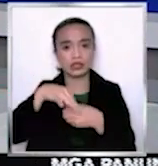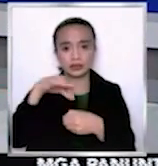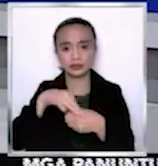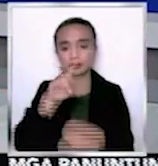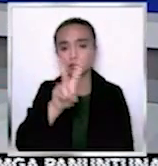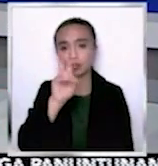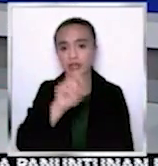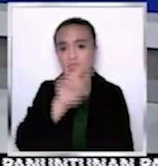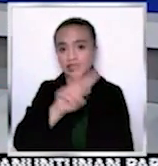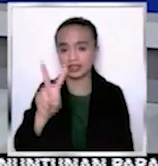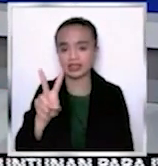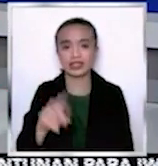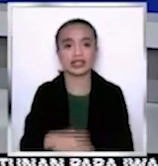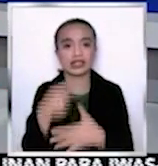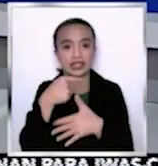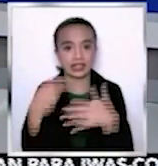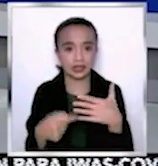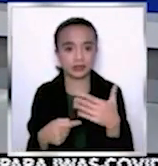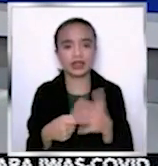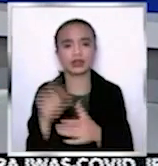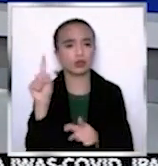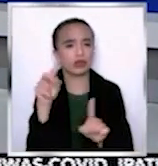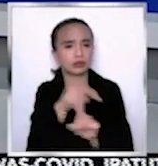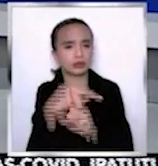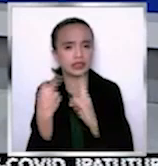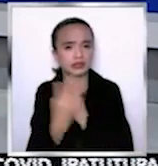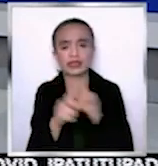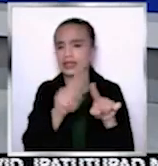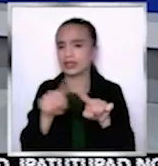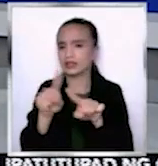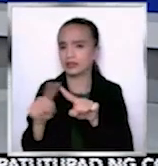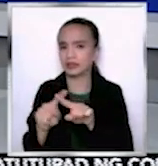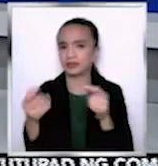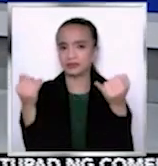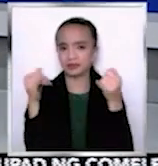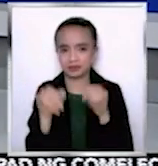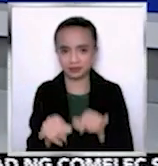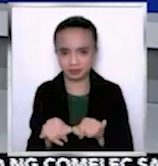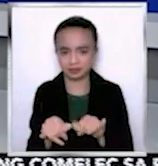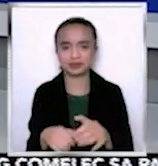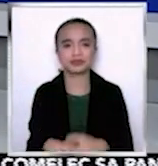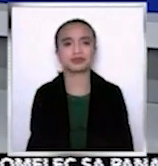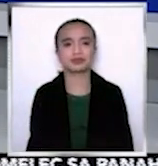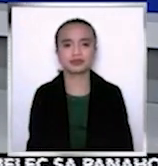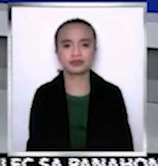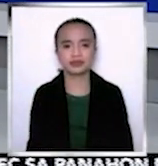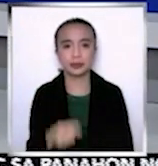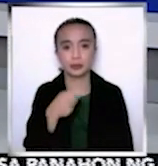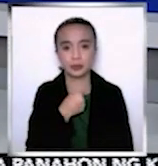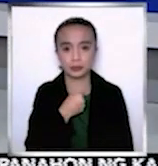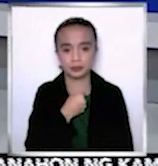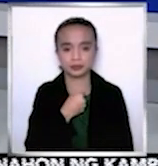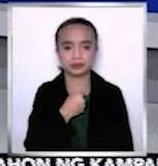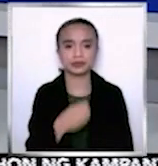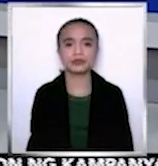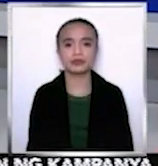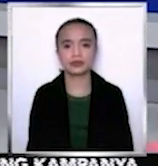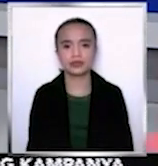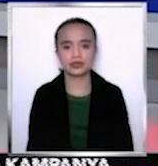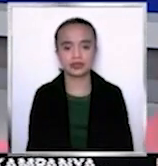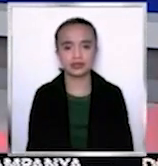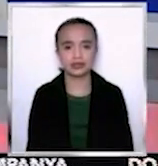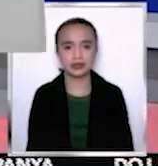Yan at ang kanilang mga pananaw sa iba't ibang issue sa pagtutok ni na Athena Imperial, June Veneracion, Salima Refran at